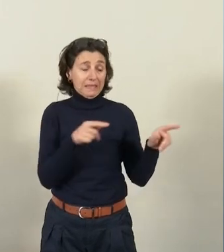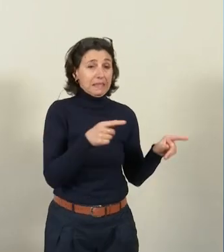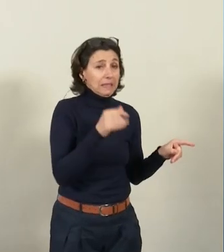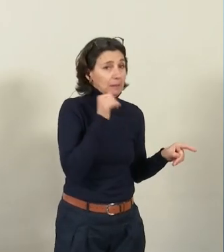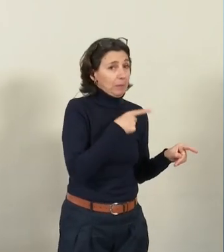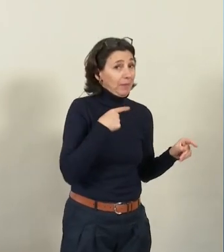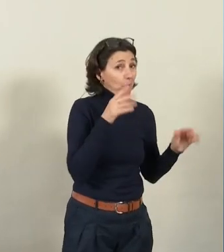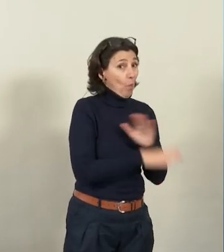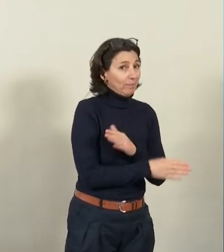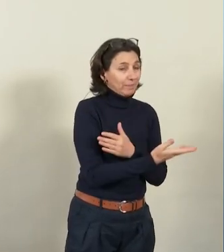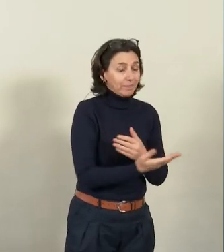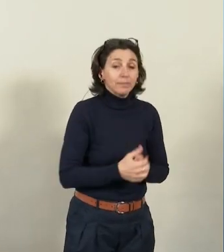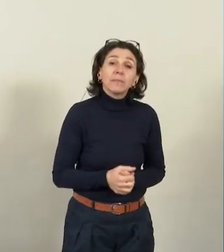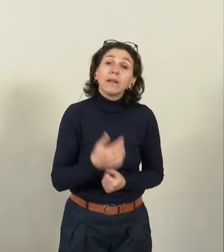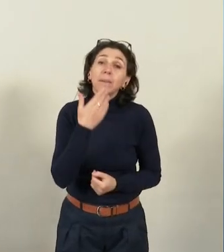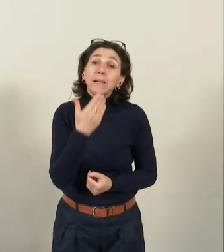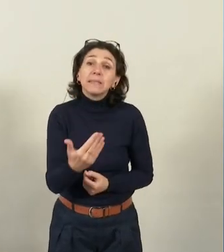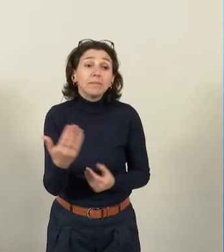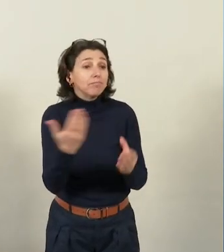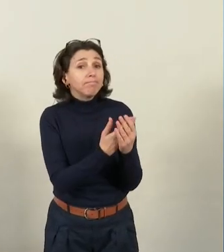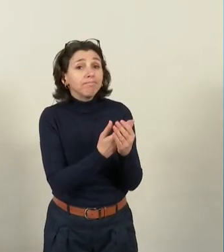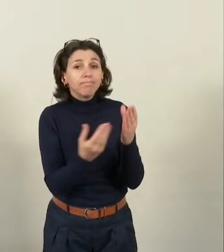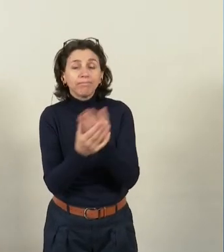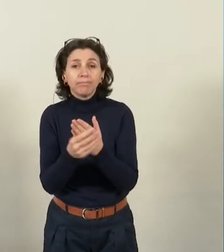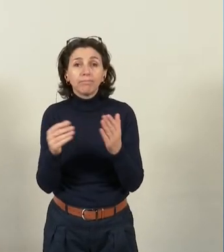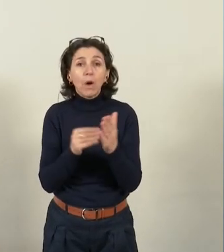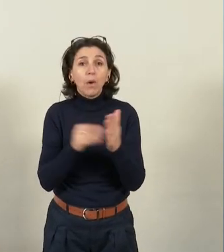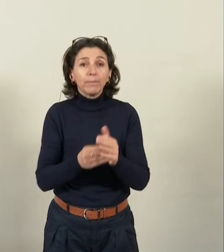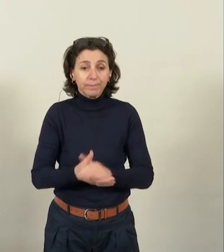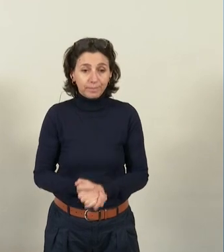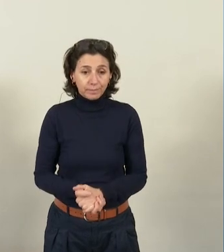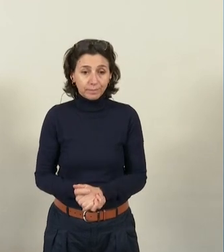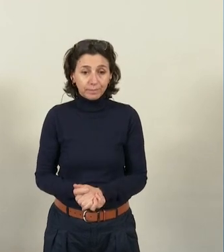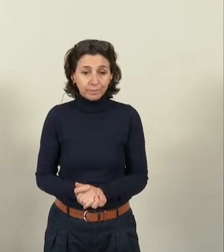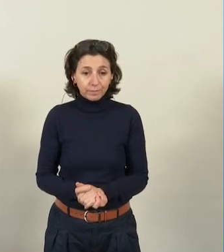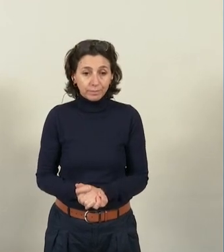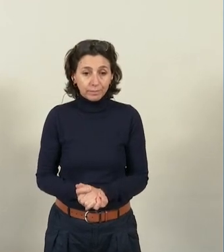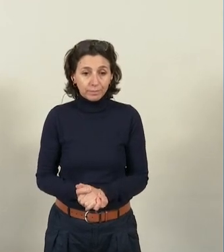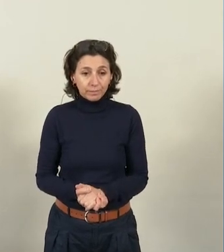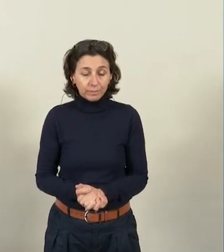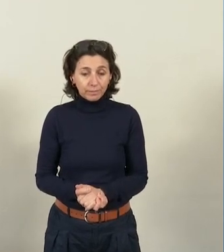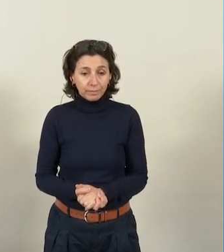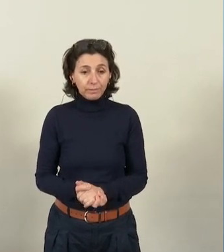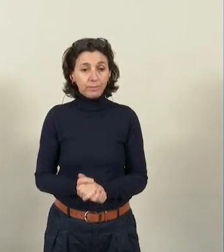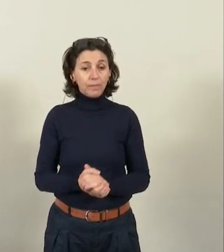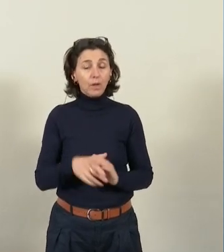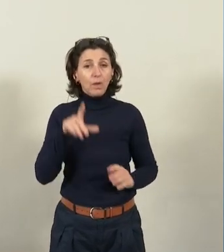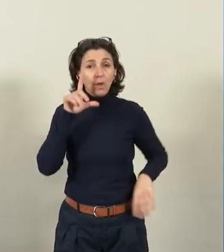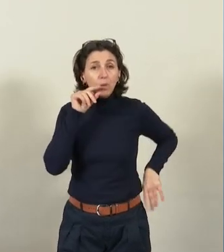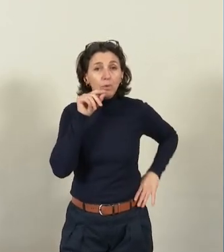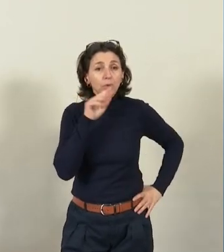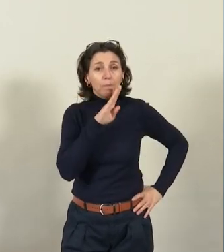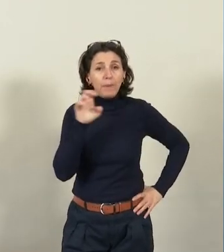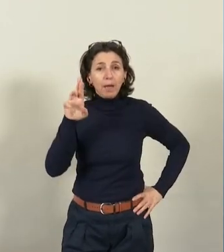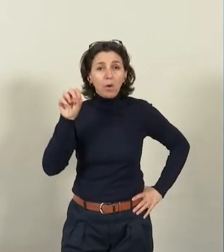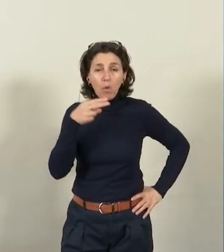veulent merci d'autres intervention non donc monsieur bon Pérez